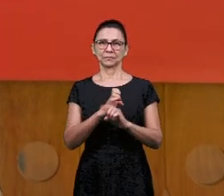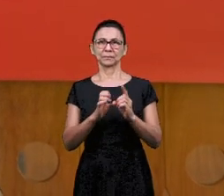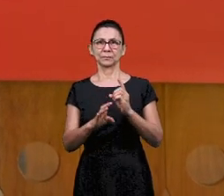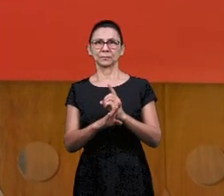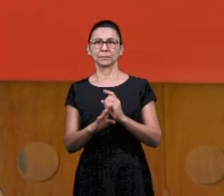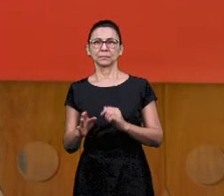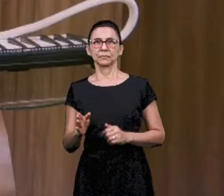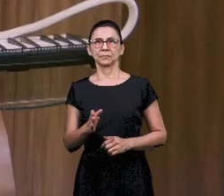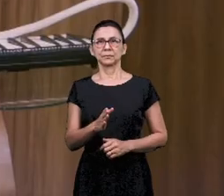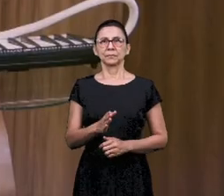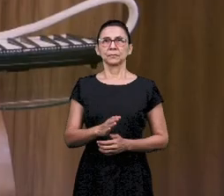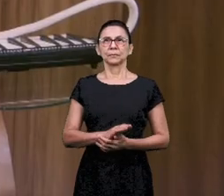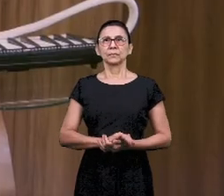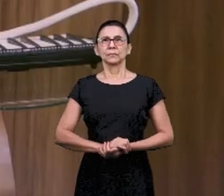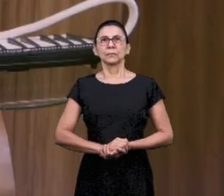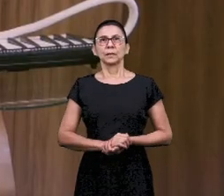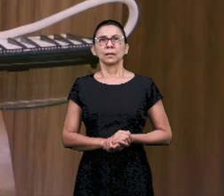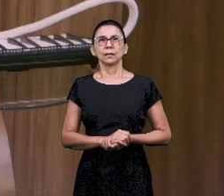dominicale.